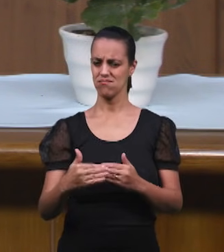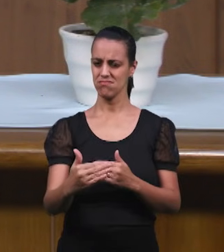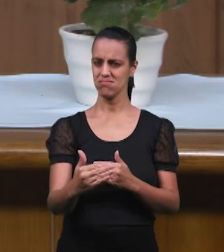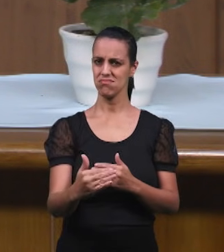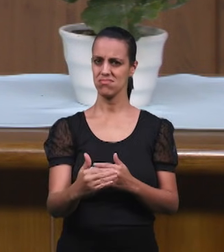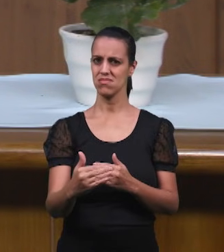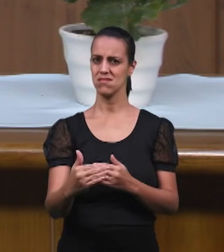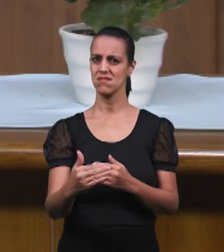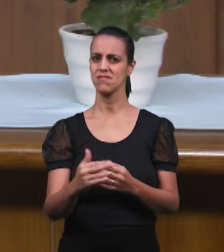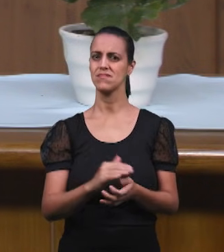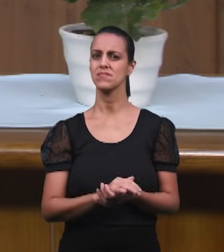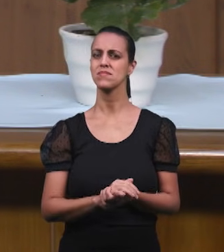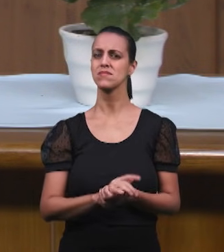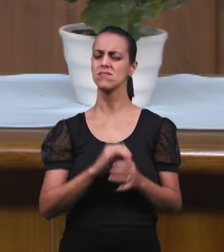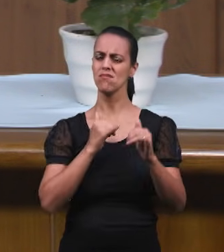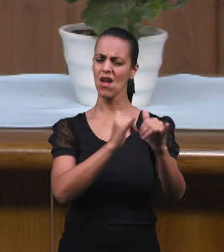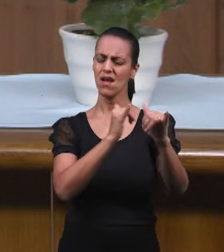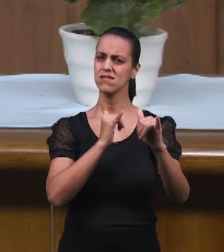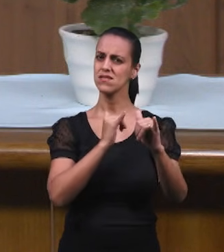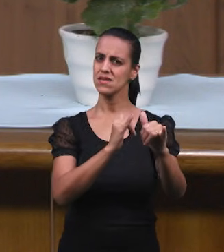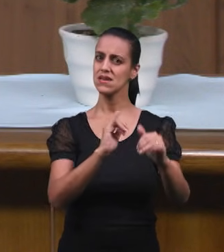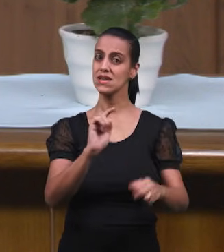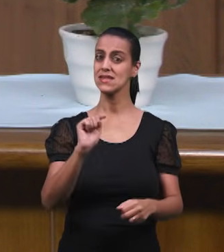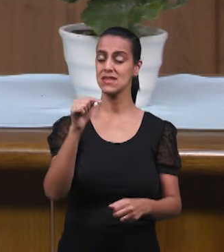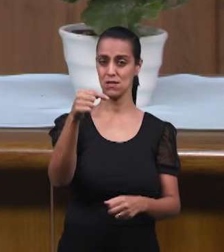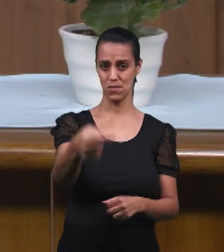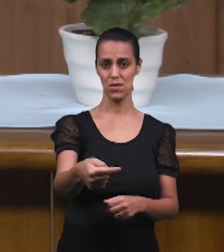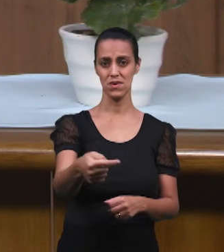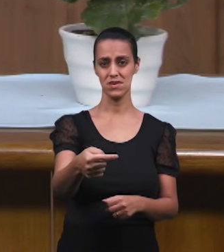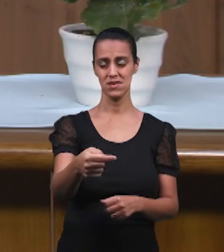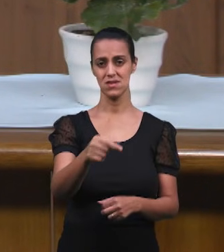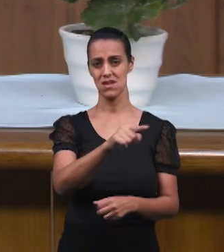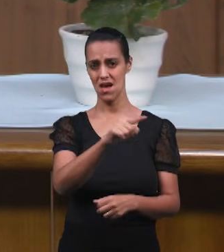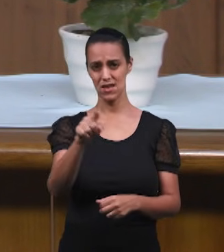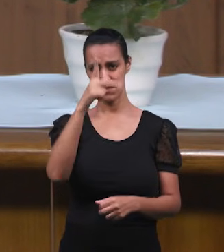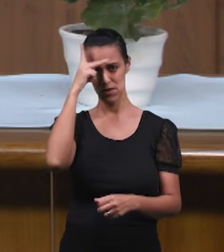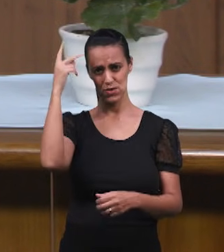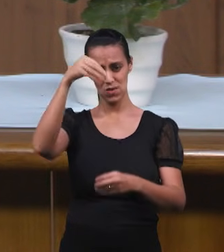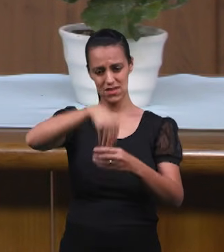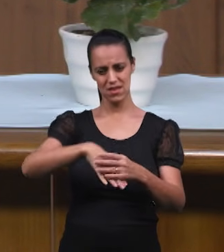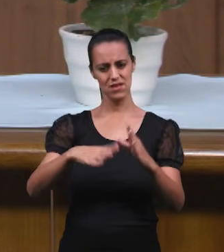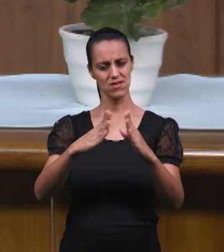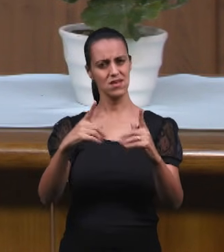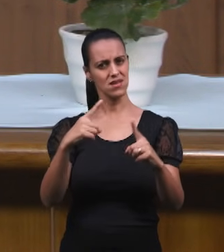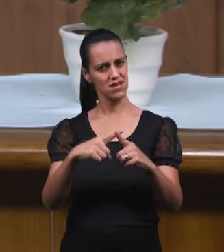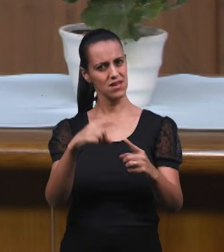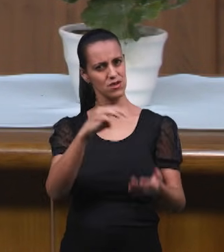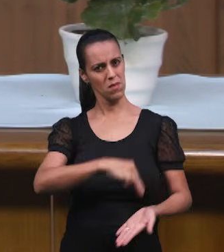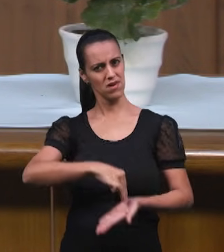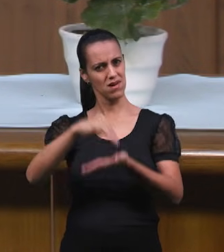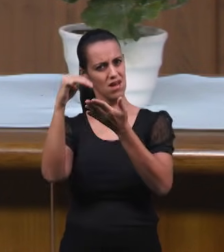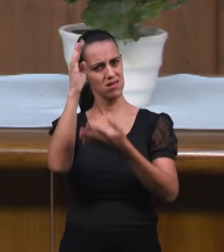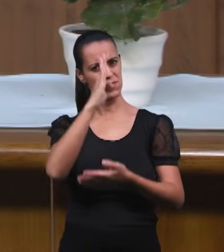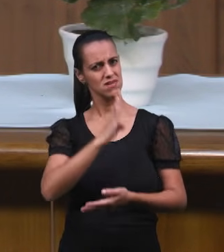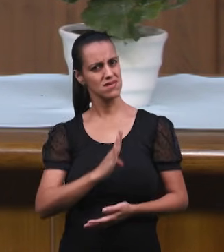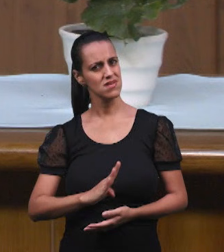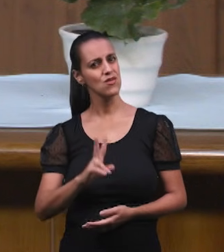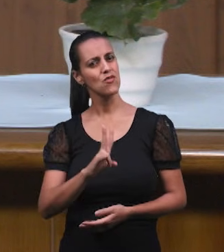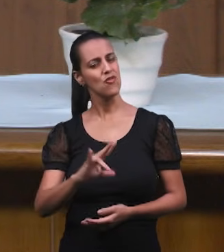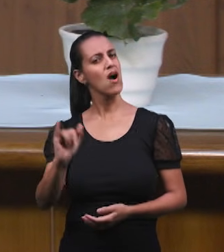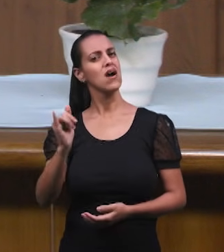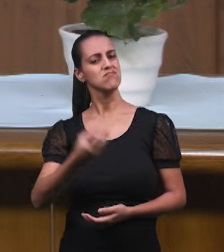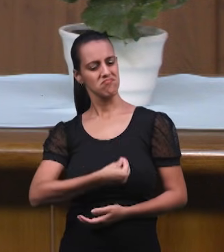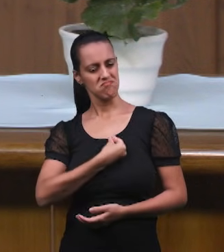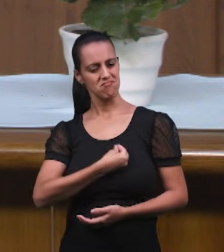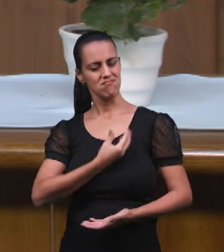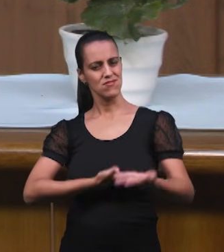maintenant dans la séquence un générique là autour du monde. Et après cela, les frères et sœurs qui sont dans les églises chrétiennes Maranatha vont